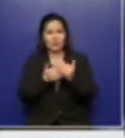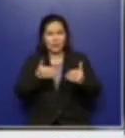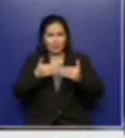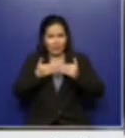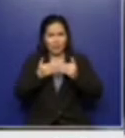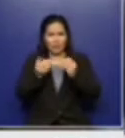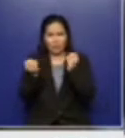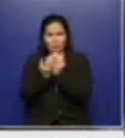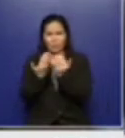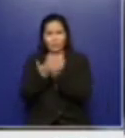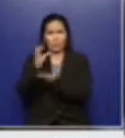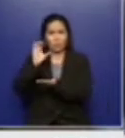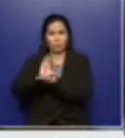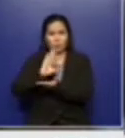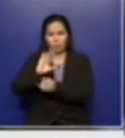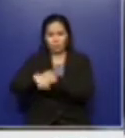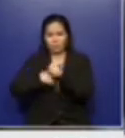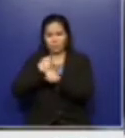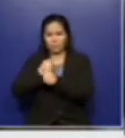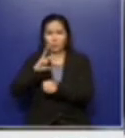ำปีครับ